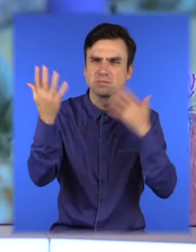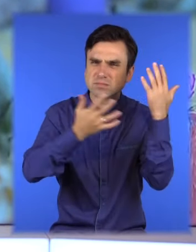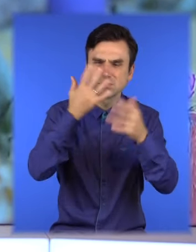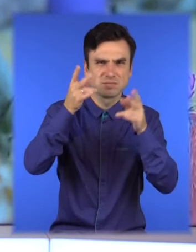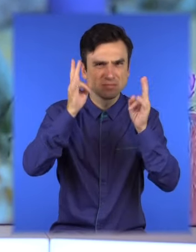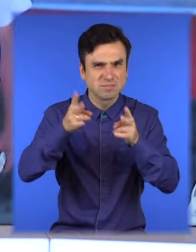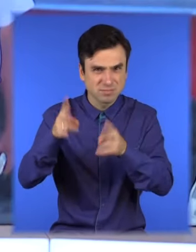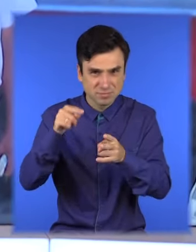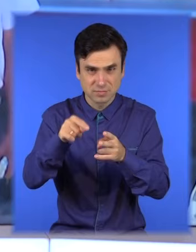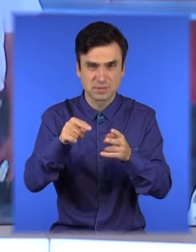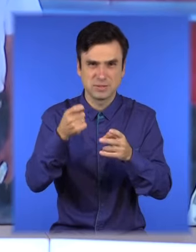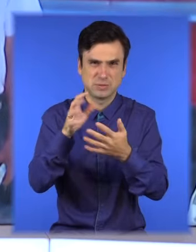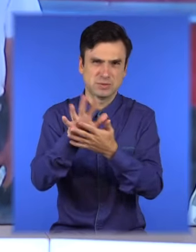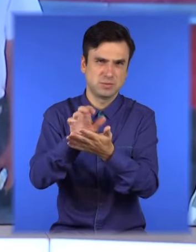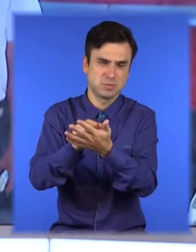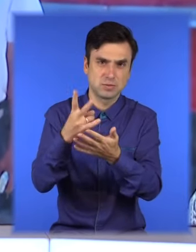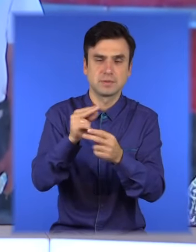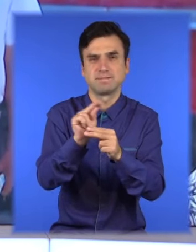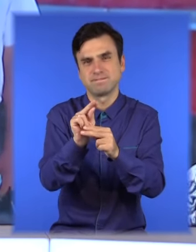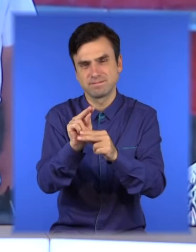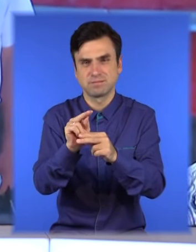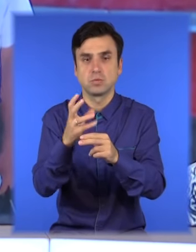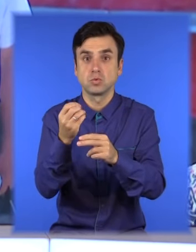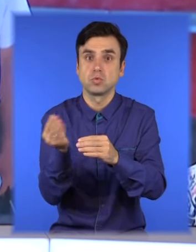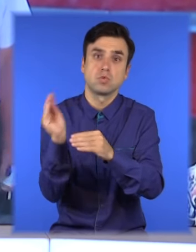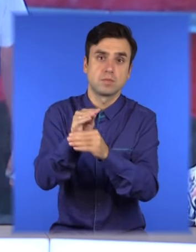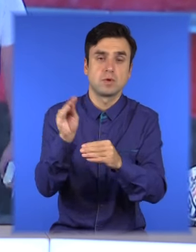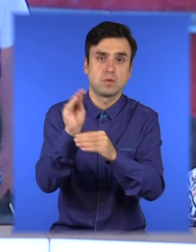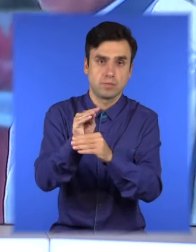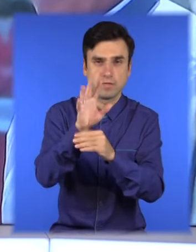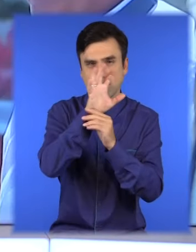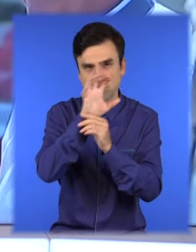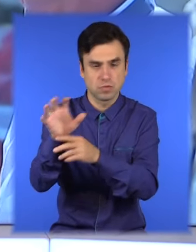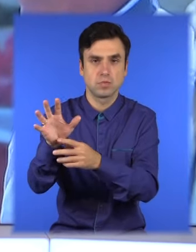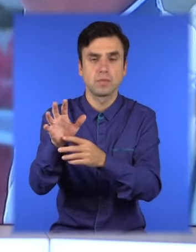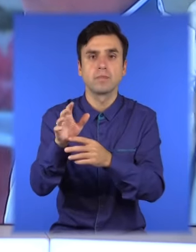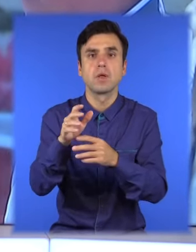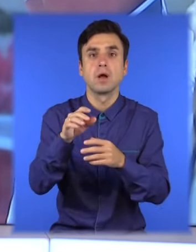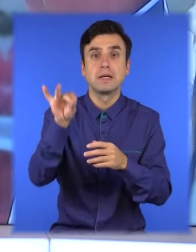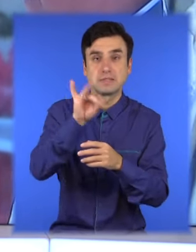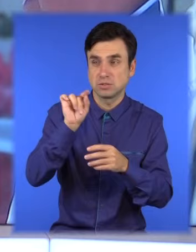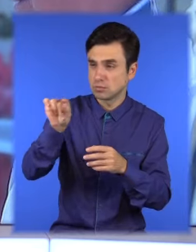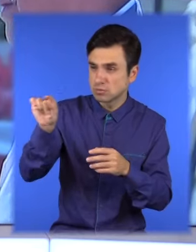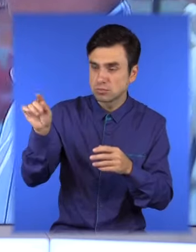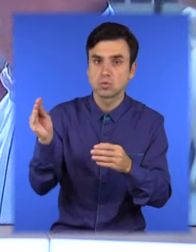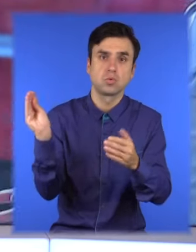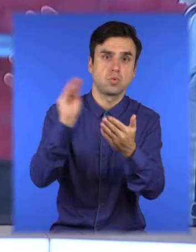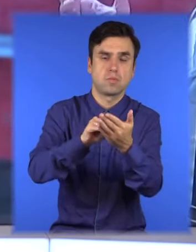що розташована на 95-му кварталі. Світлини яких постатей хочуть додати та чим аргументують свої